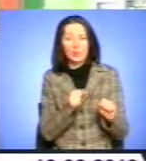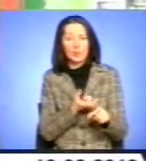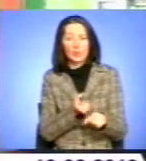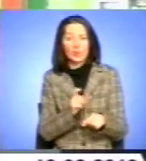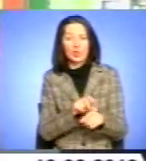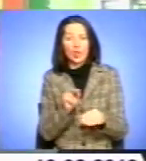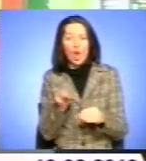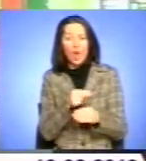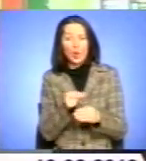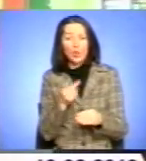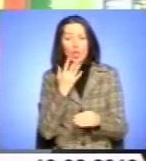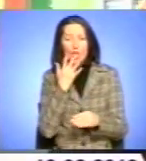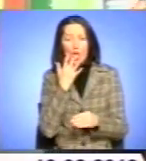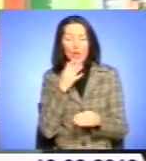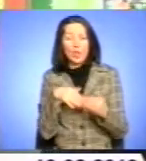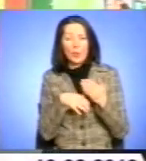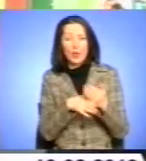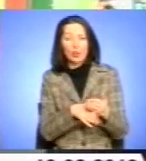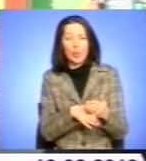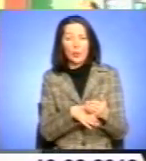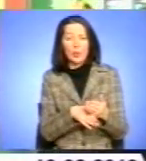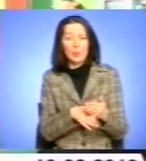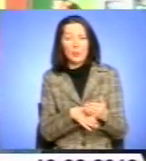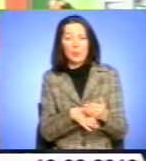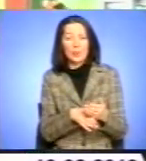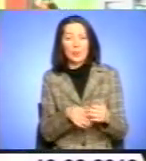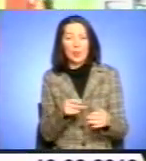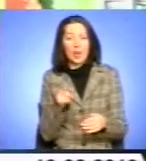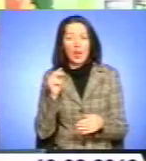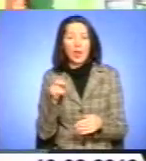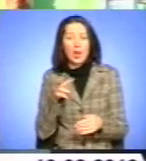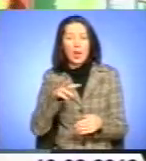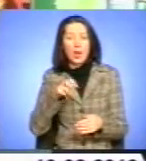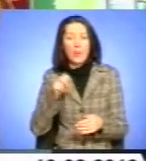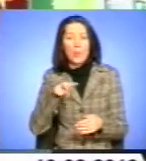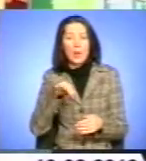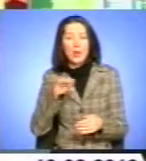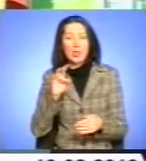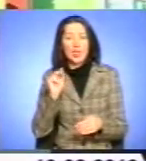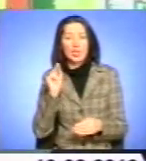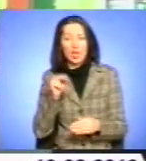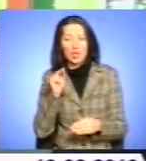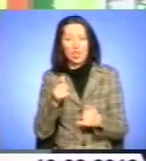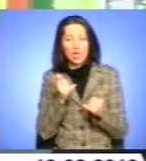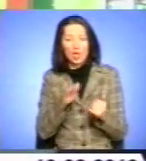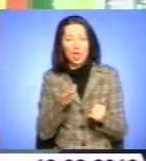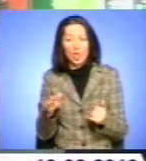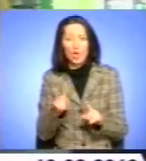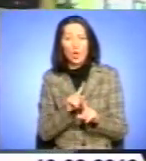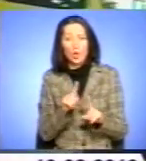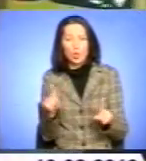лікую з народними методами. Якими саме? Малина, такі чаї для діток